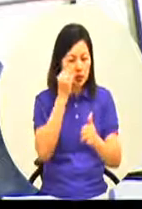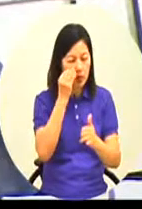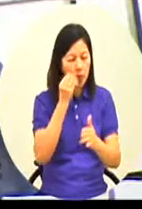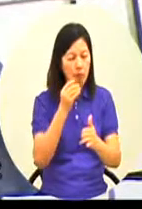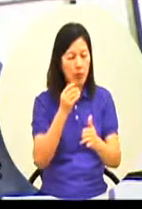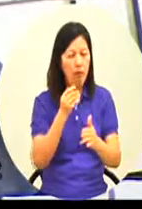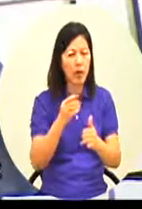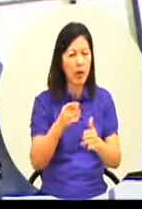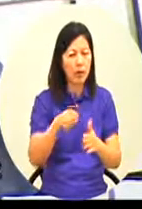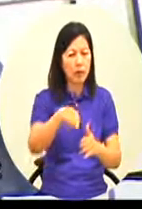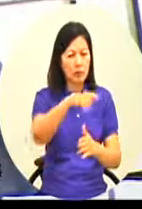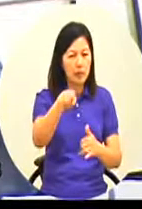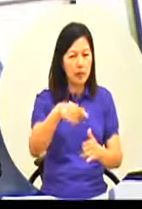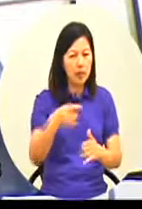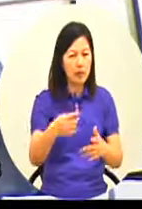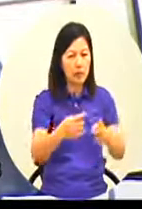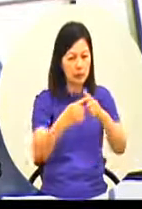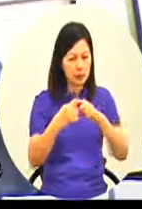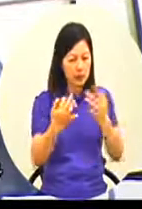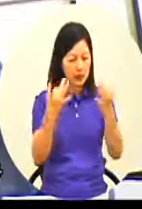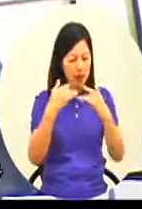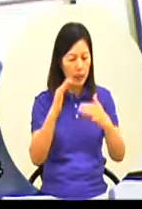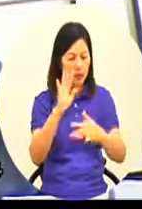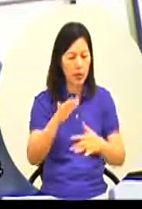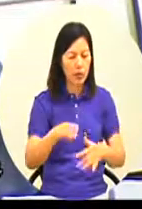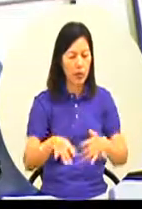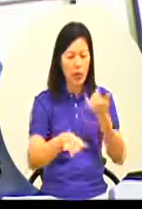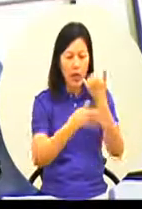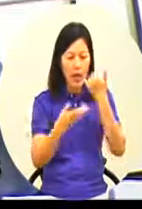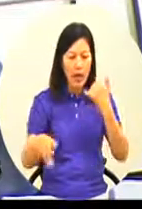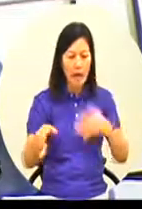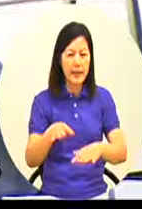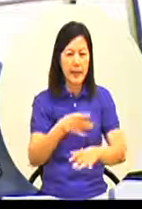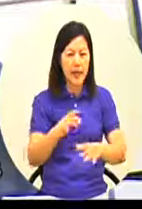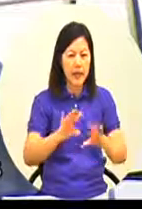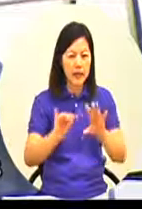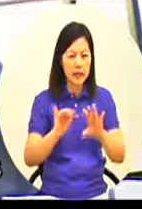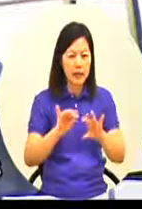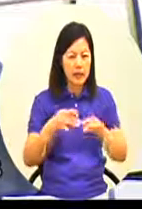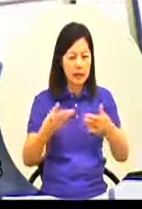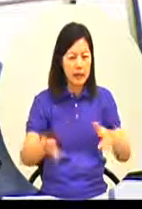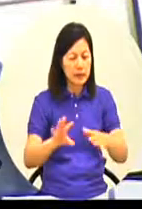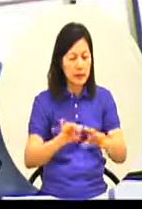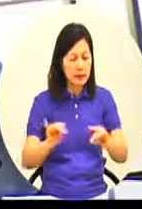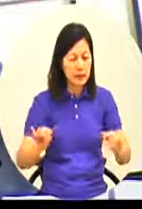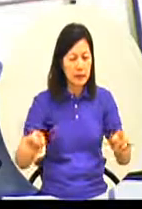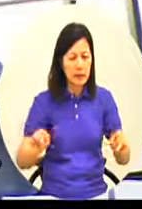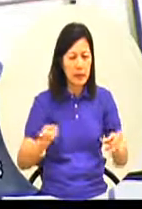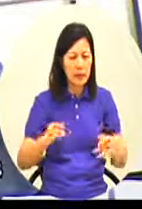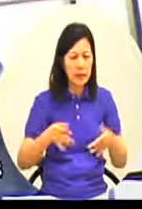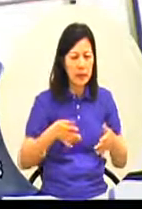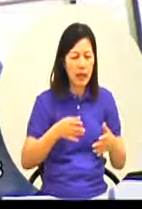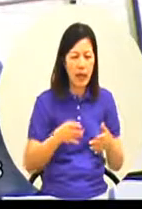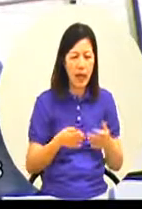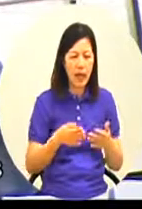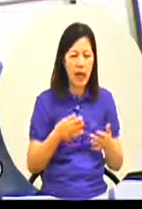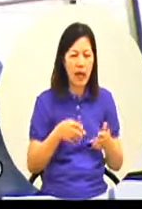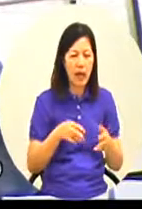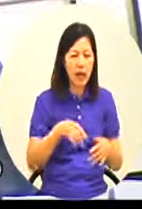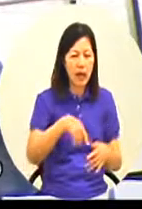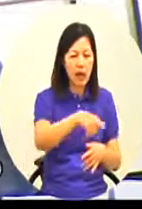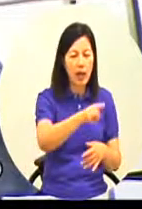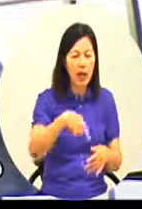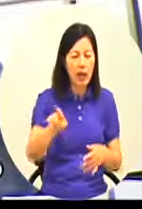是你哪里搞？我问讲啊，你那海洋湿地公园要安怎行？我真正唔知道要安怎报，因为它要经过我们